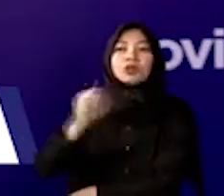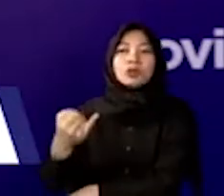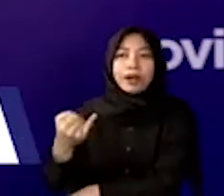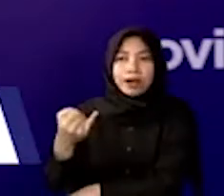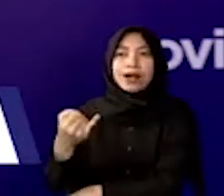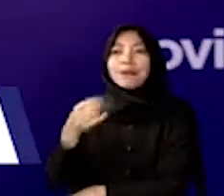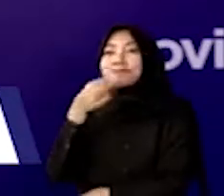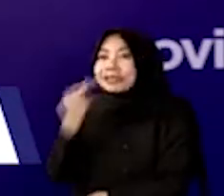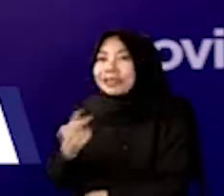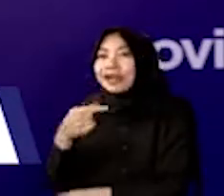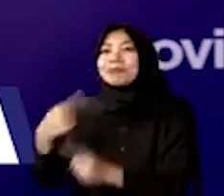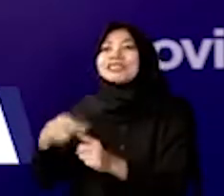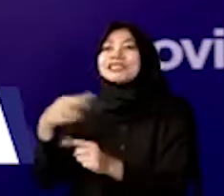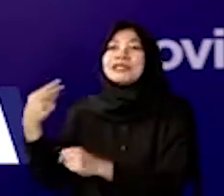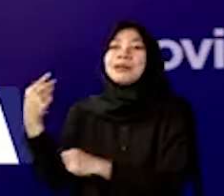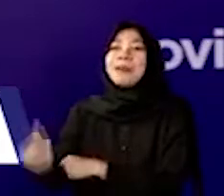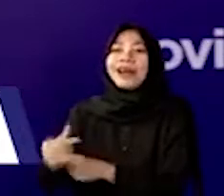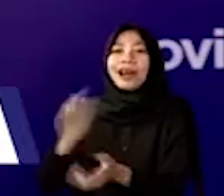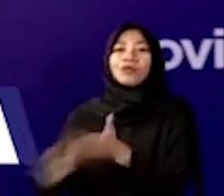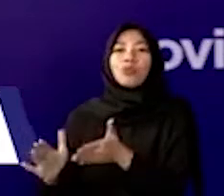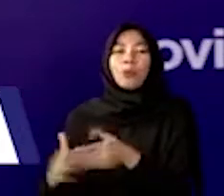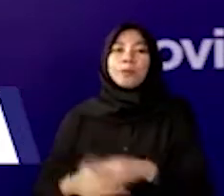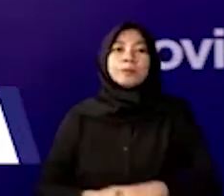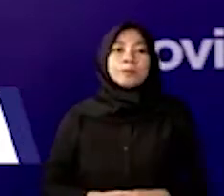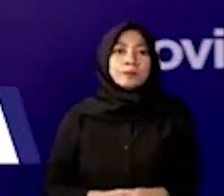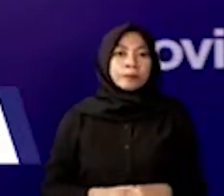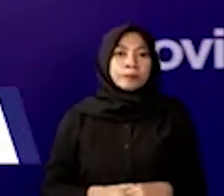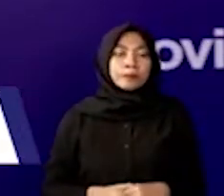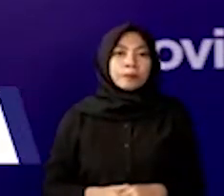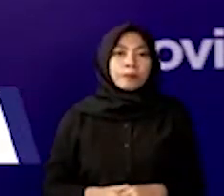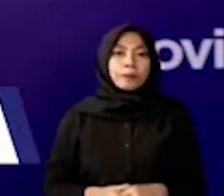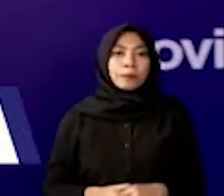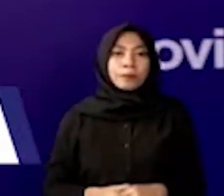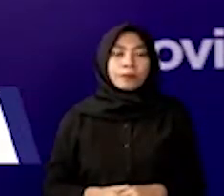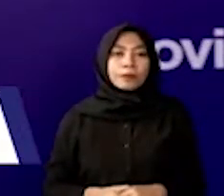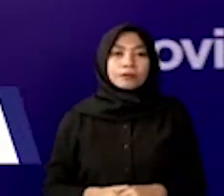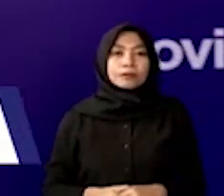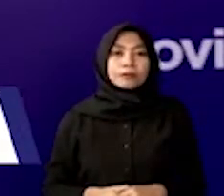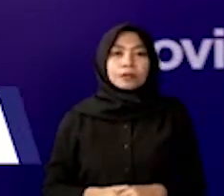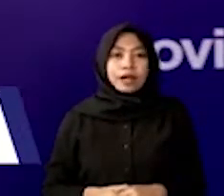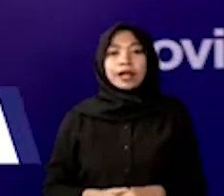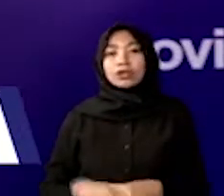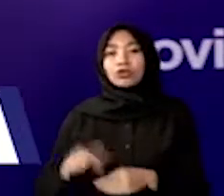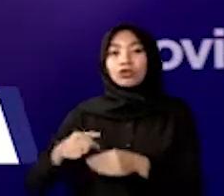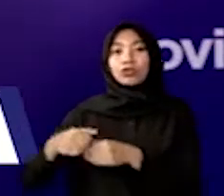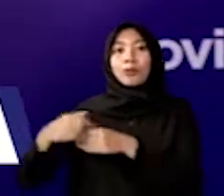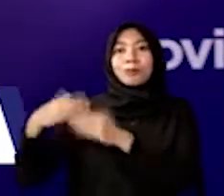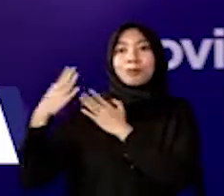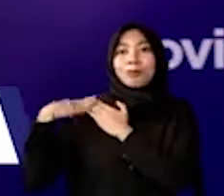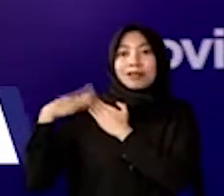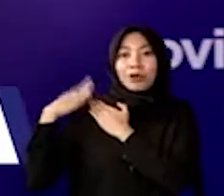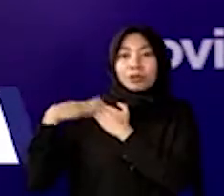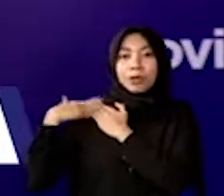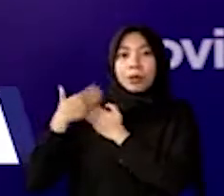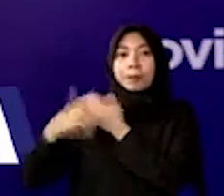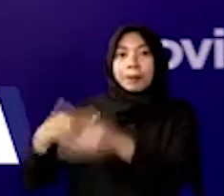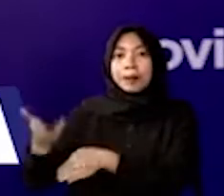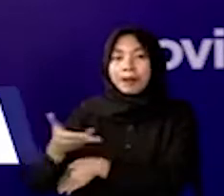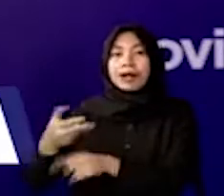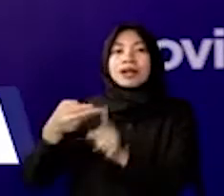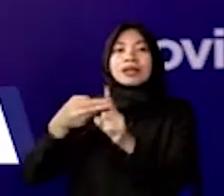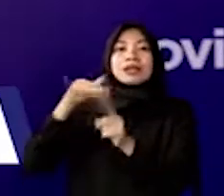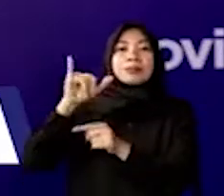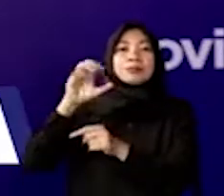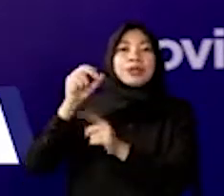dibayar kemudian yang berikut ee berbasis kepada ee Biofarma yang mengadakan dan pemerintah sudah